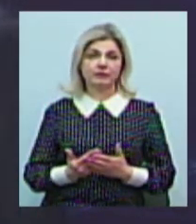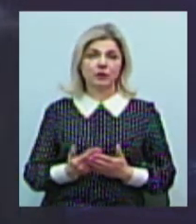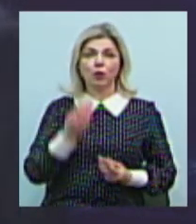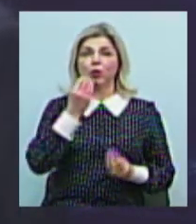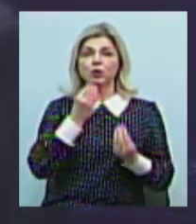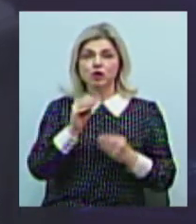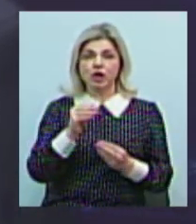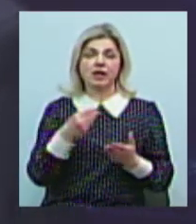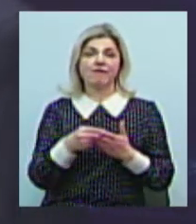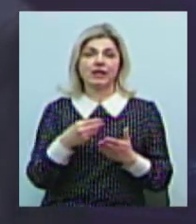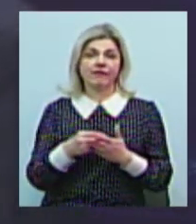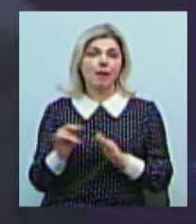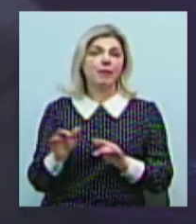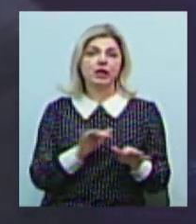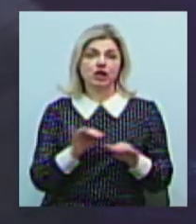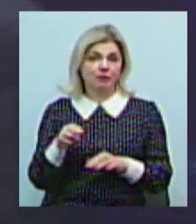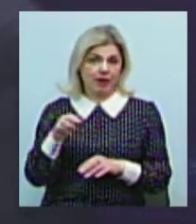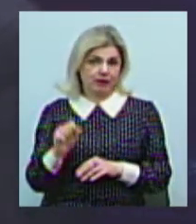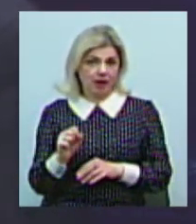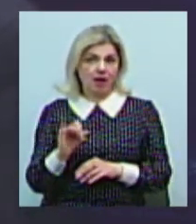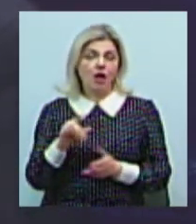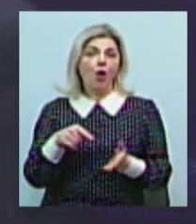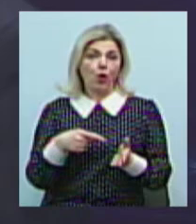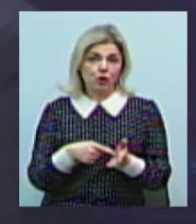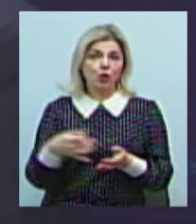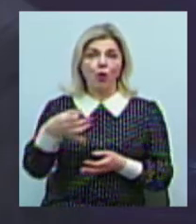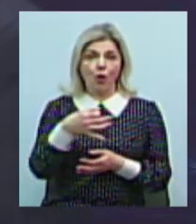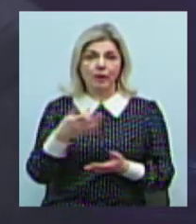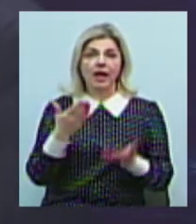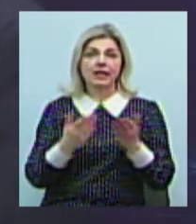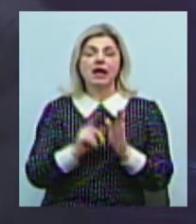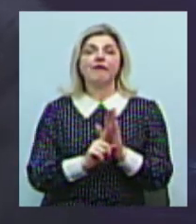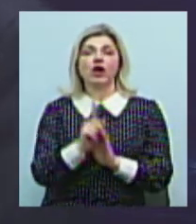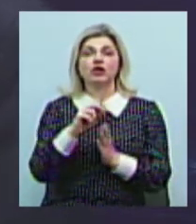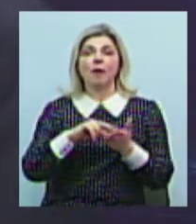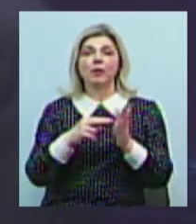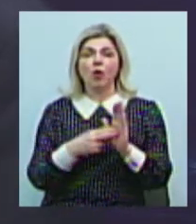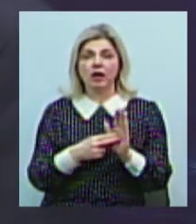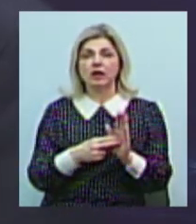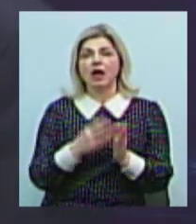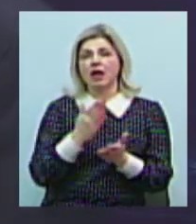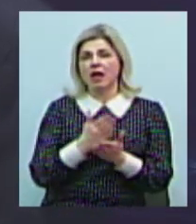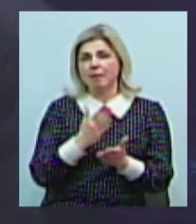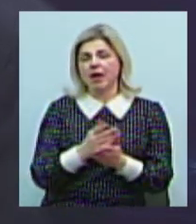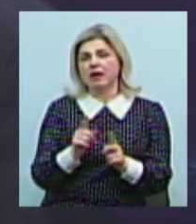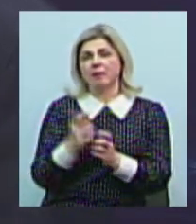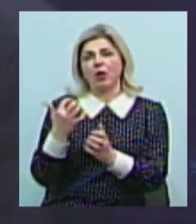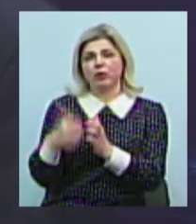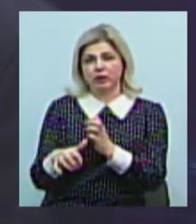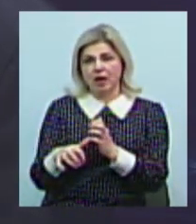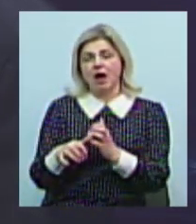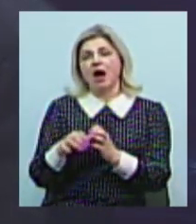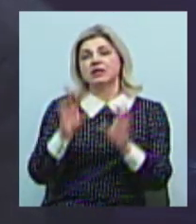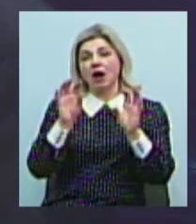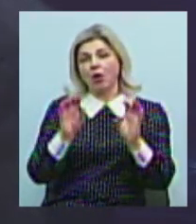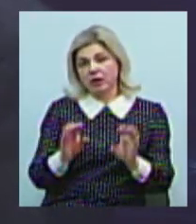улучшения финансового менеджмента. Ну и Луганская область, если в начале проекта мы имели фактически игнорирование норм национального законодательства,